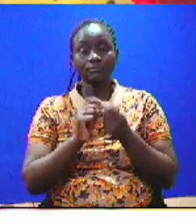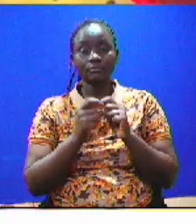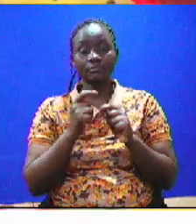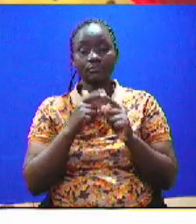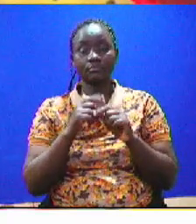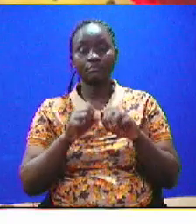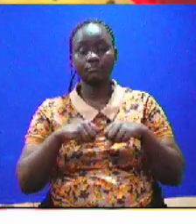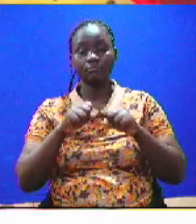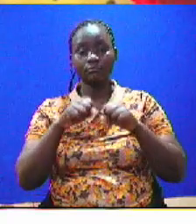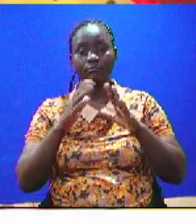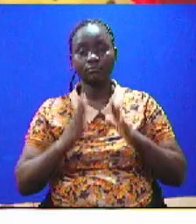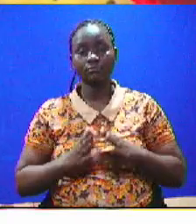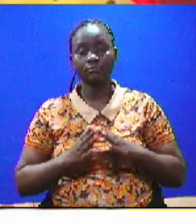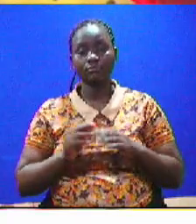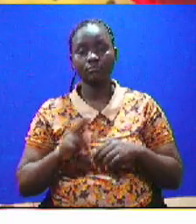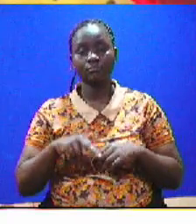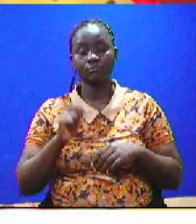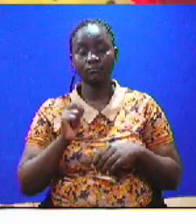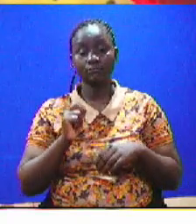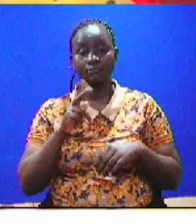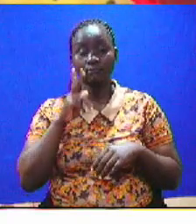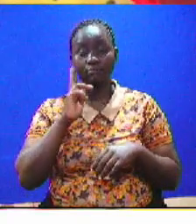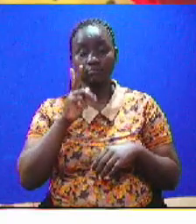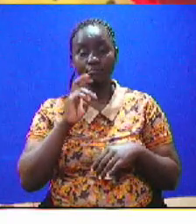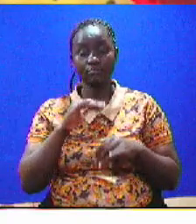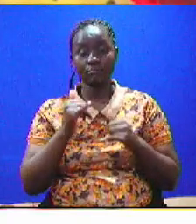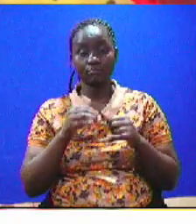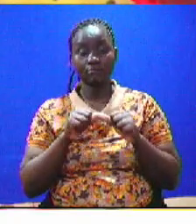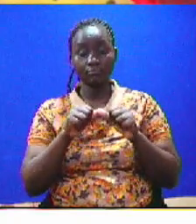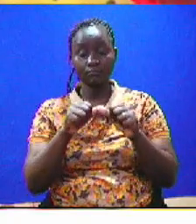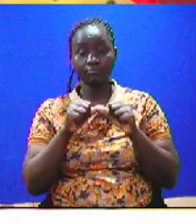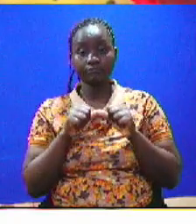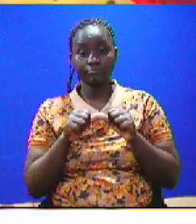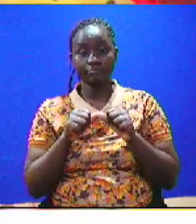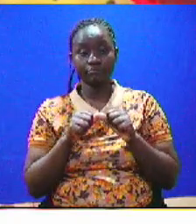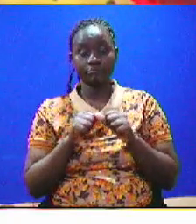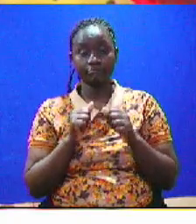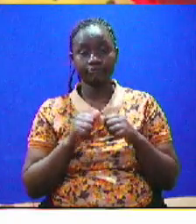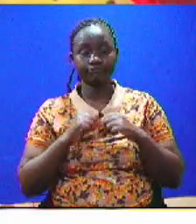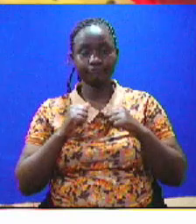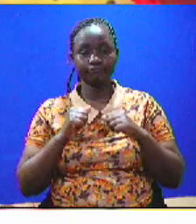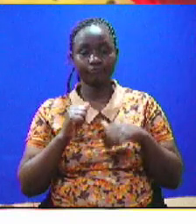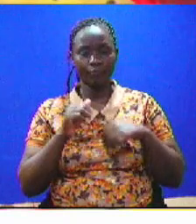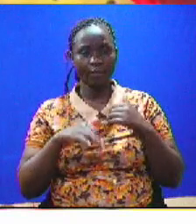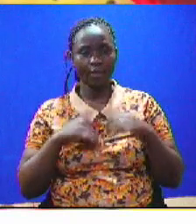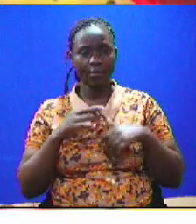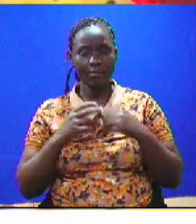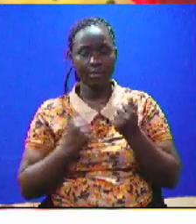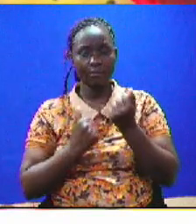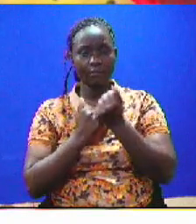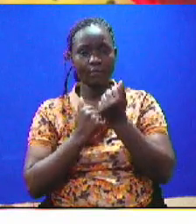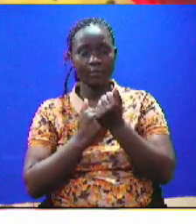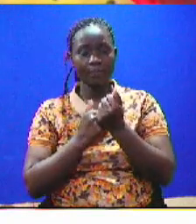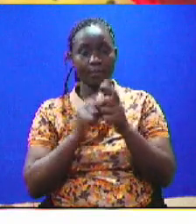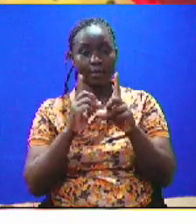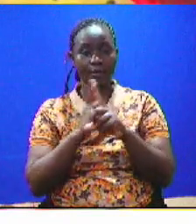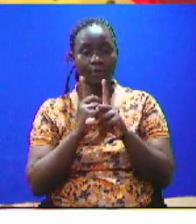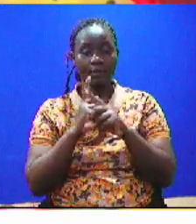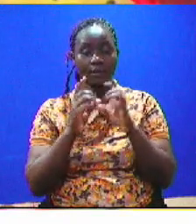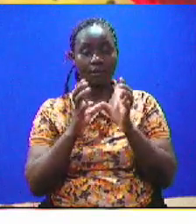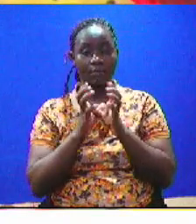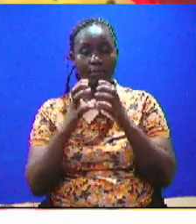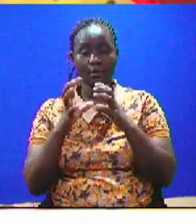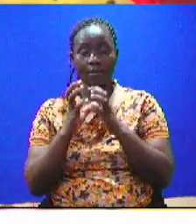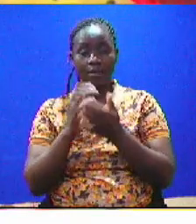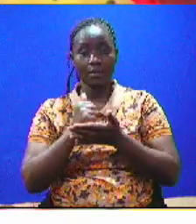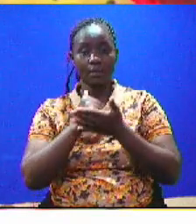kurwa sebungi ak tutu chache North County akisi nigo bagendrete kogo kera umuro bero bogo sirwa kwe biombe au au edio ko